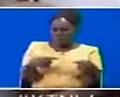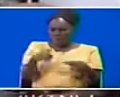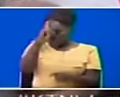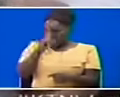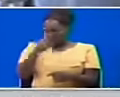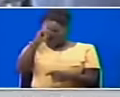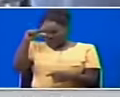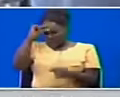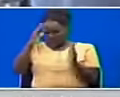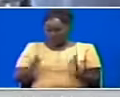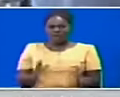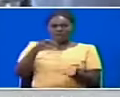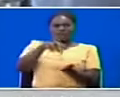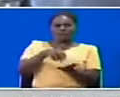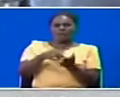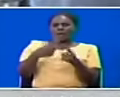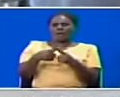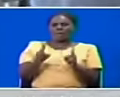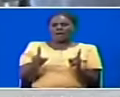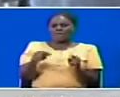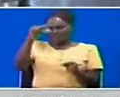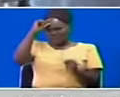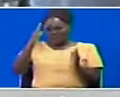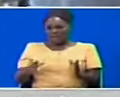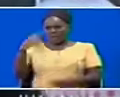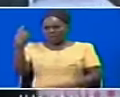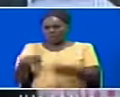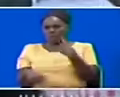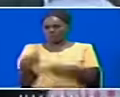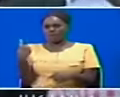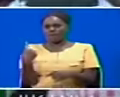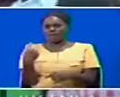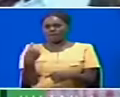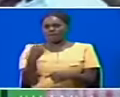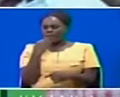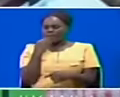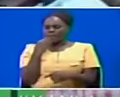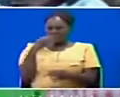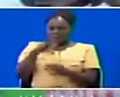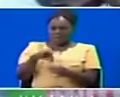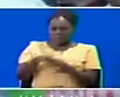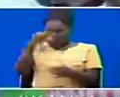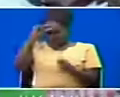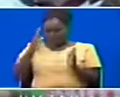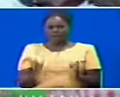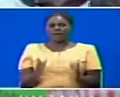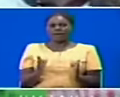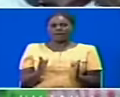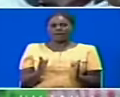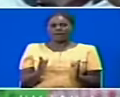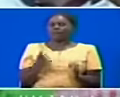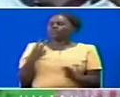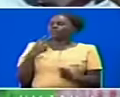for the gubernatorial seat, but Mandago trounced Buzeki. Nyingine kura zilizopigwa za gavana zilikuwa